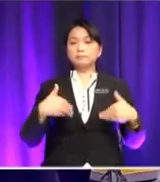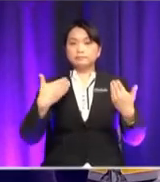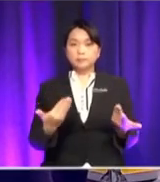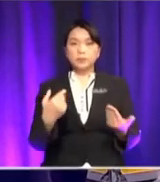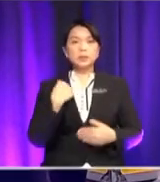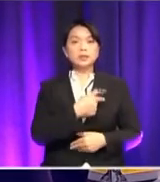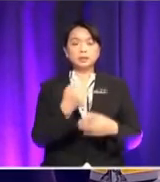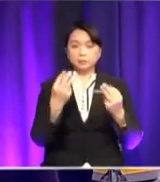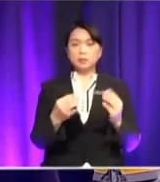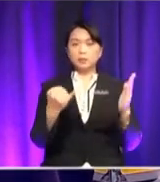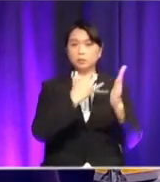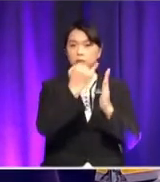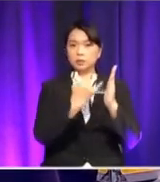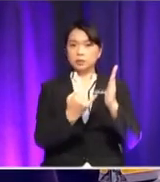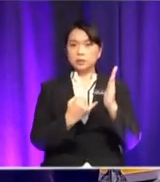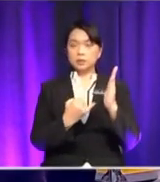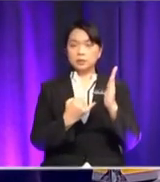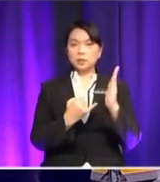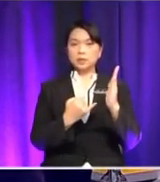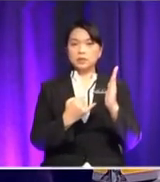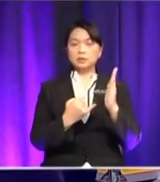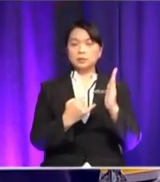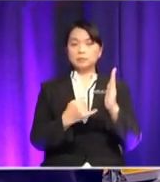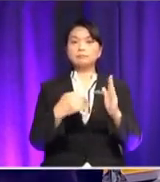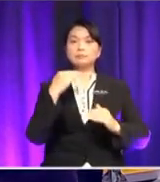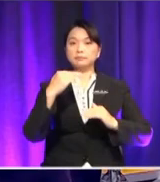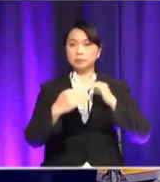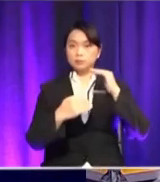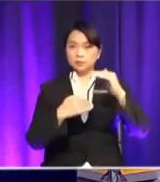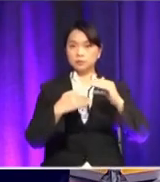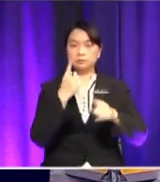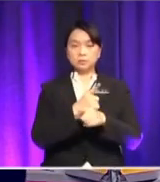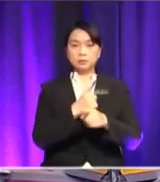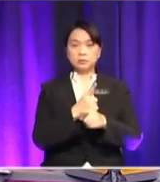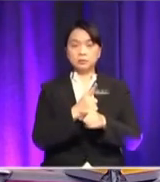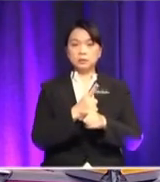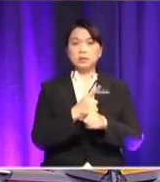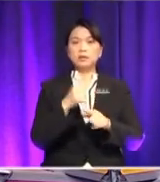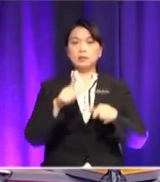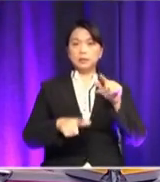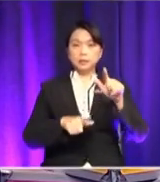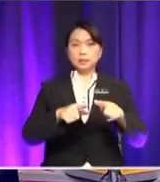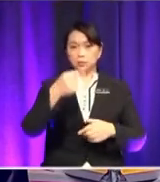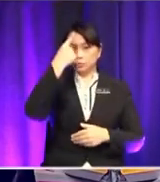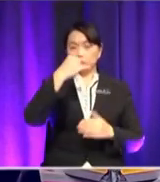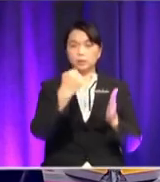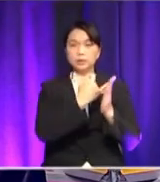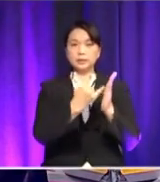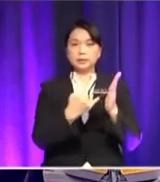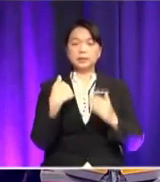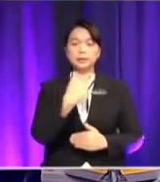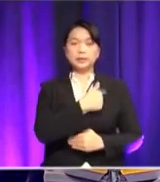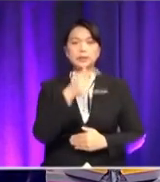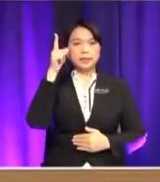melukis lukisan bangunan Oke kita tengok langkah-langkah melukis pelambung udah oke yang pertama kita lihat ini